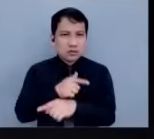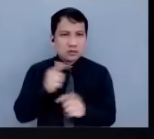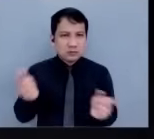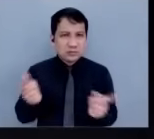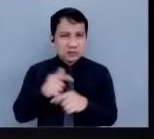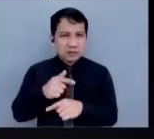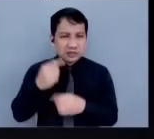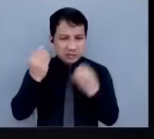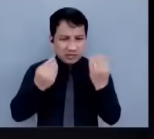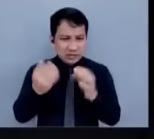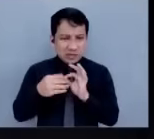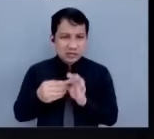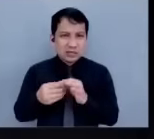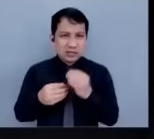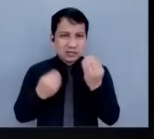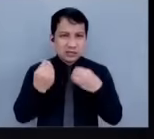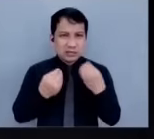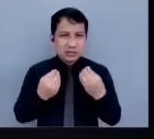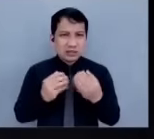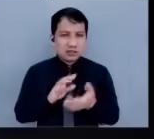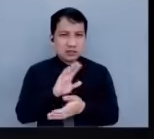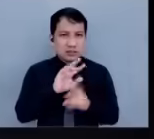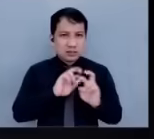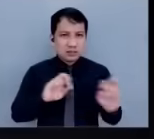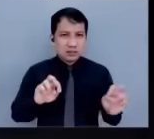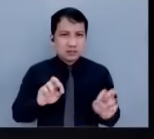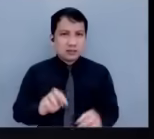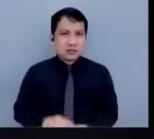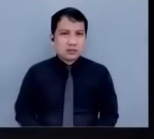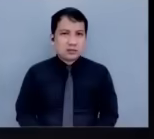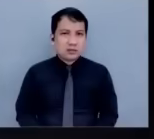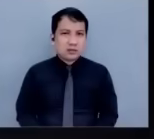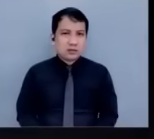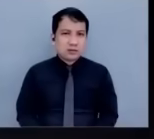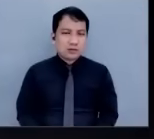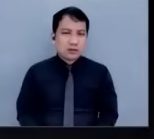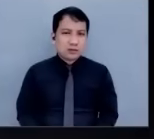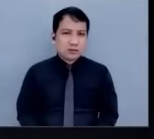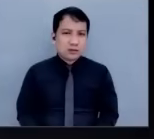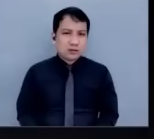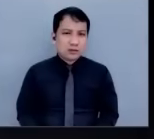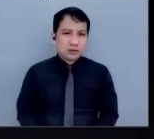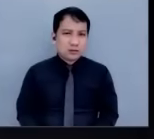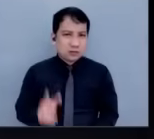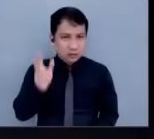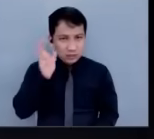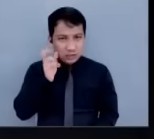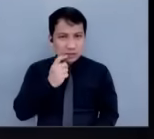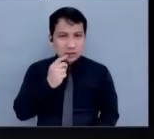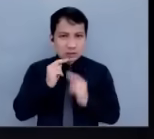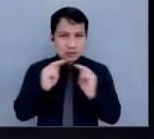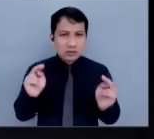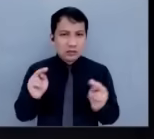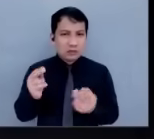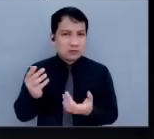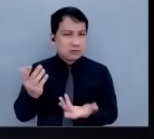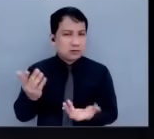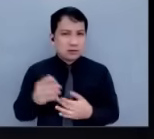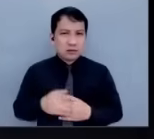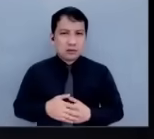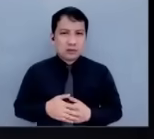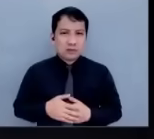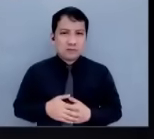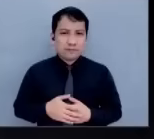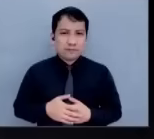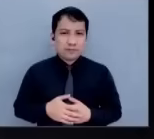So I'll have to examine it further, read it, kasi very quick ko lang narinig ang balita, kanyang mga